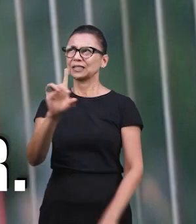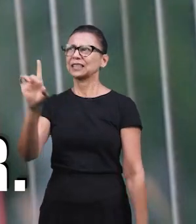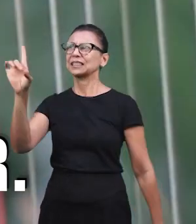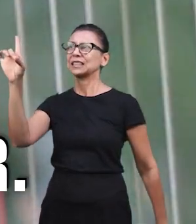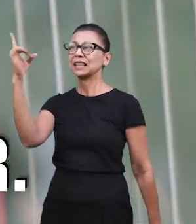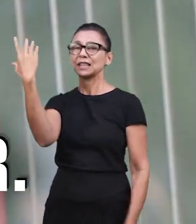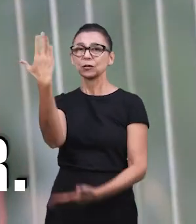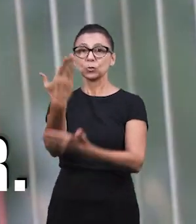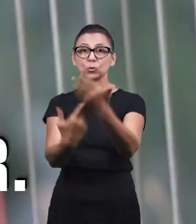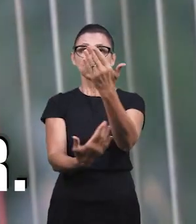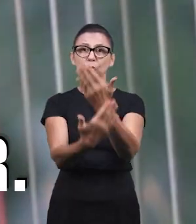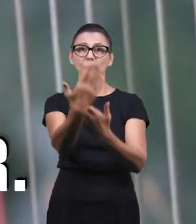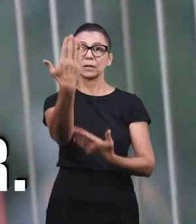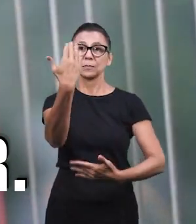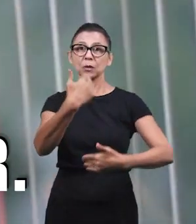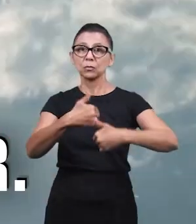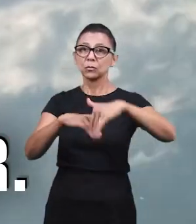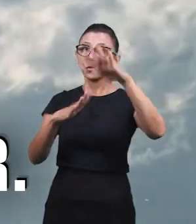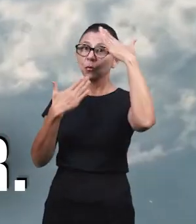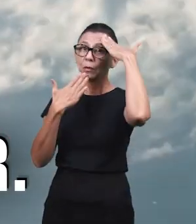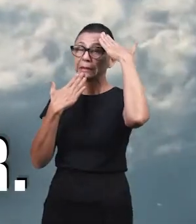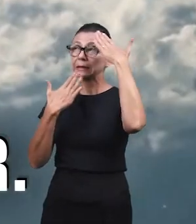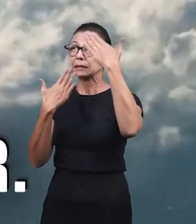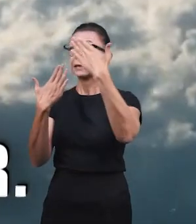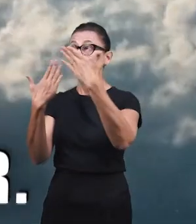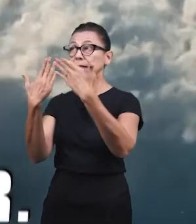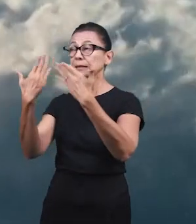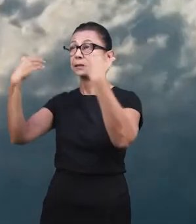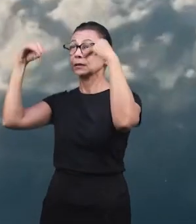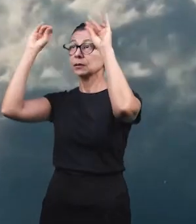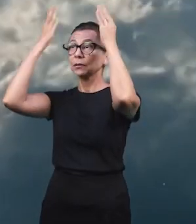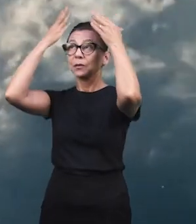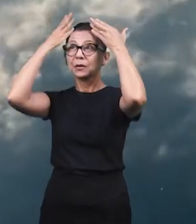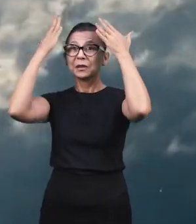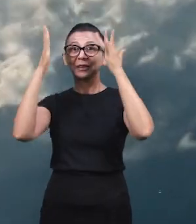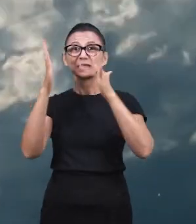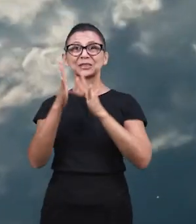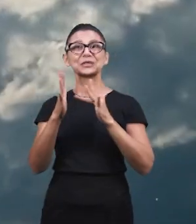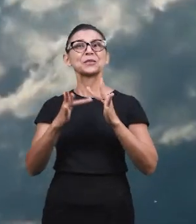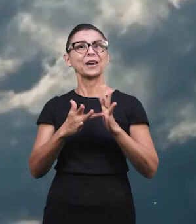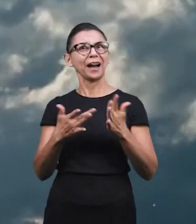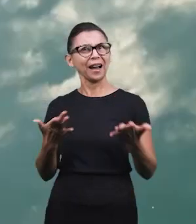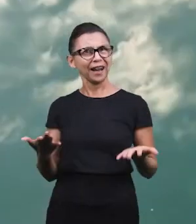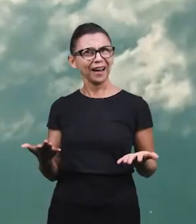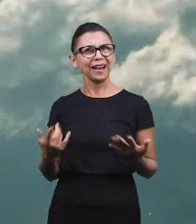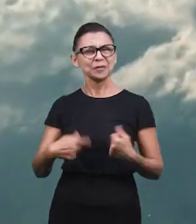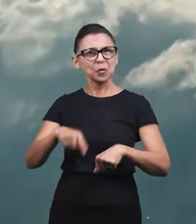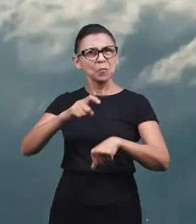возвысь голос мой и прославляй Царя Господа.